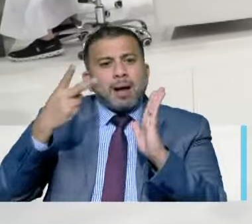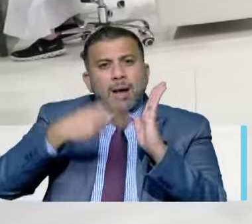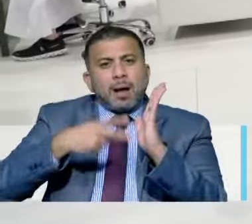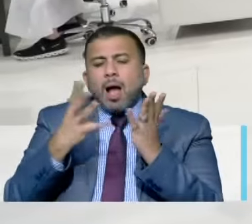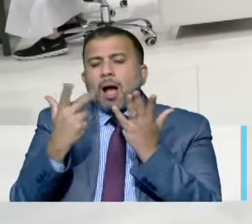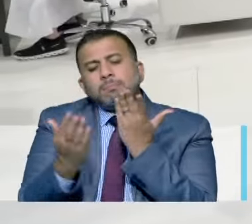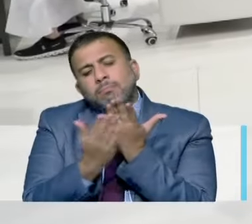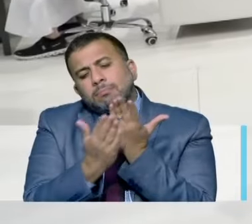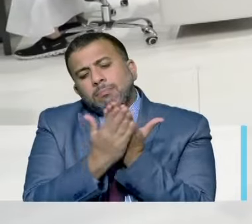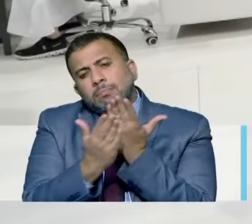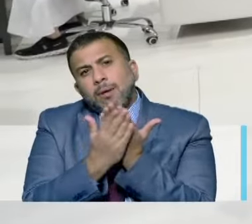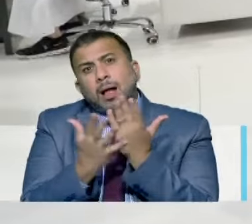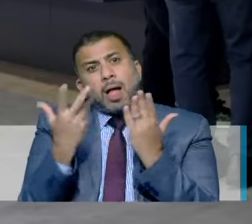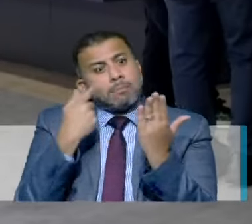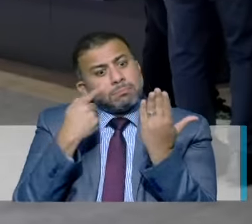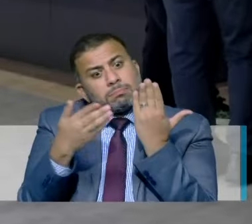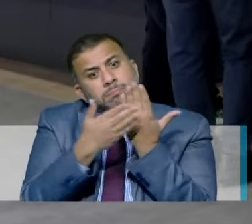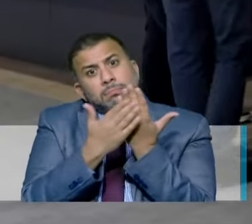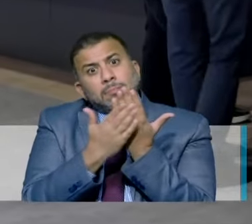التي نفذتها الدائرة